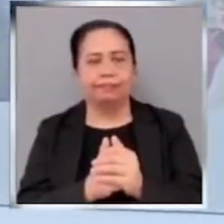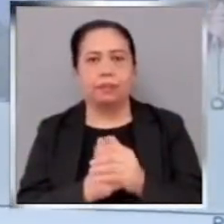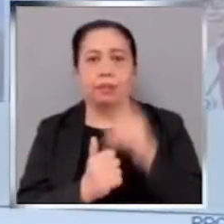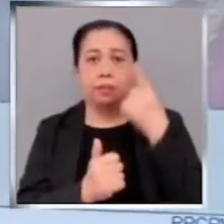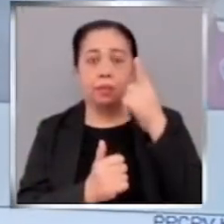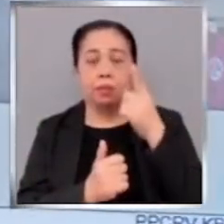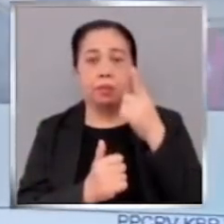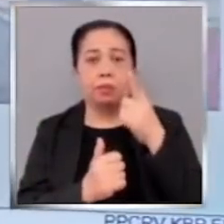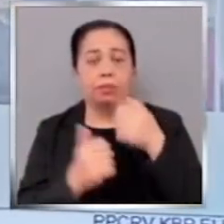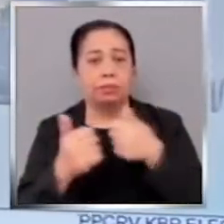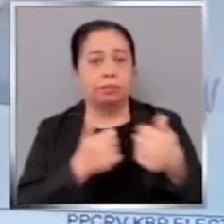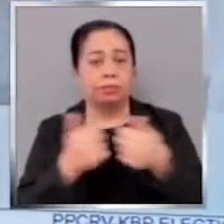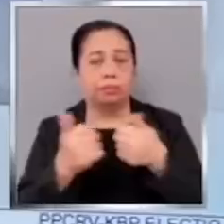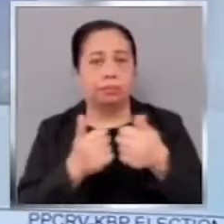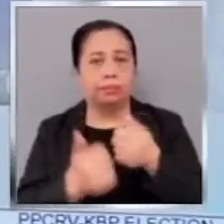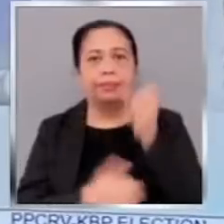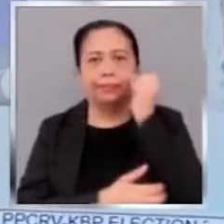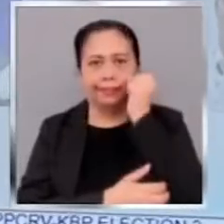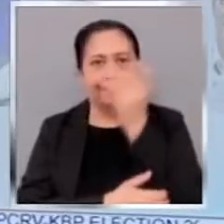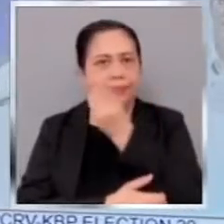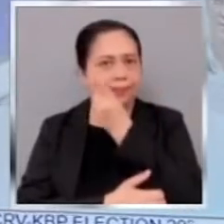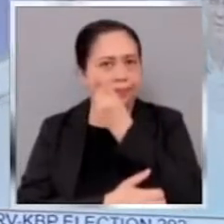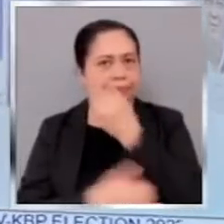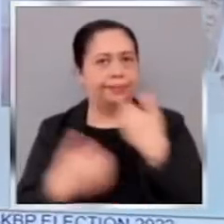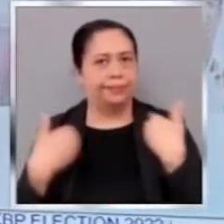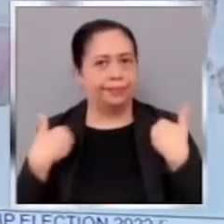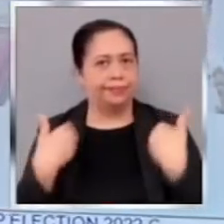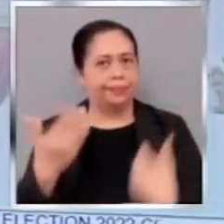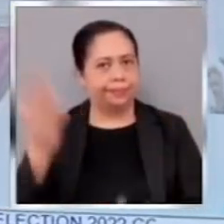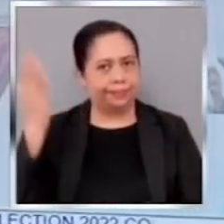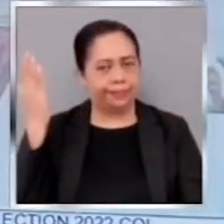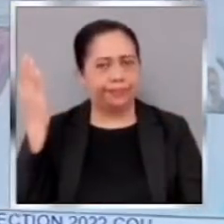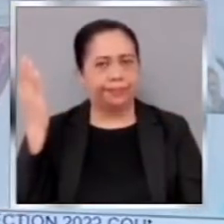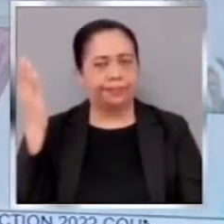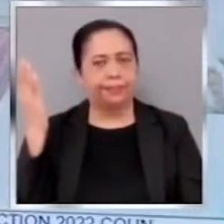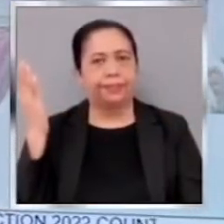race si Sara Duterte na may